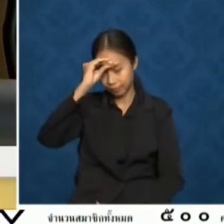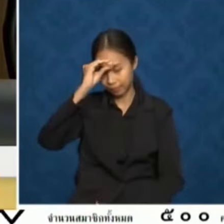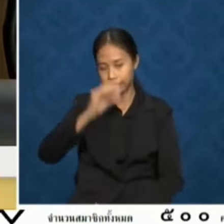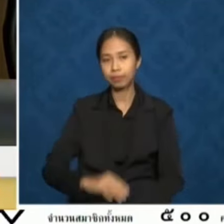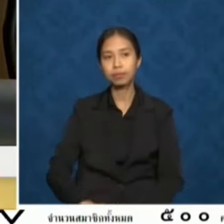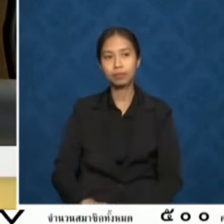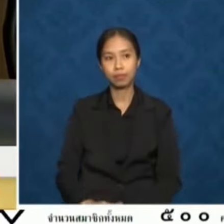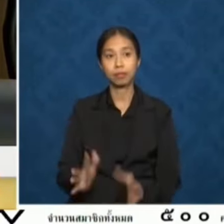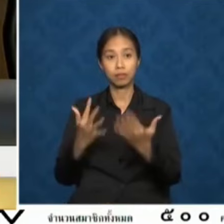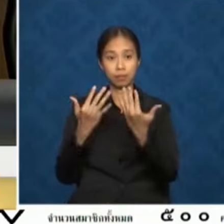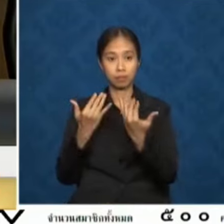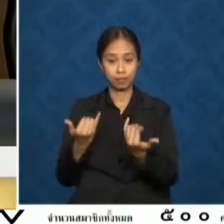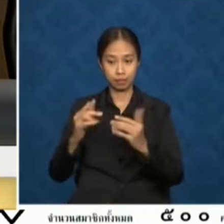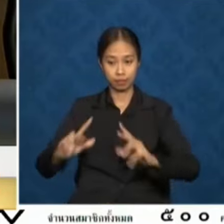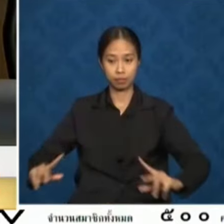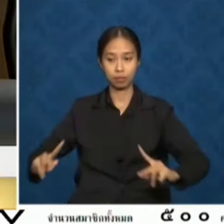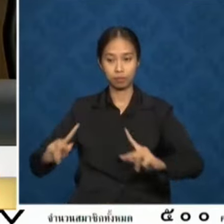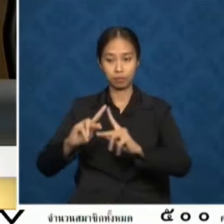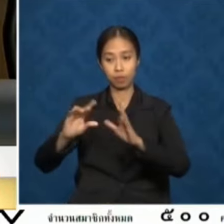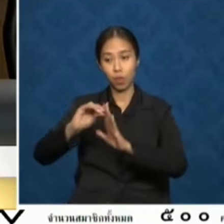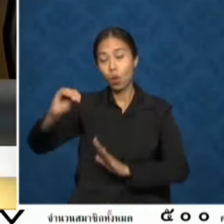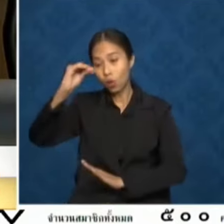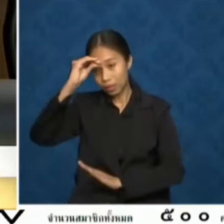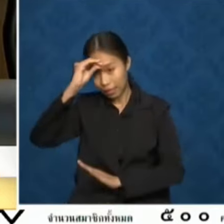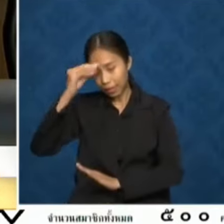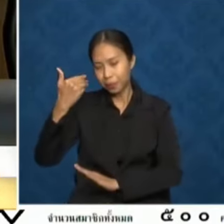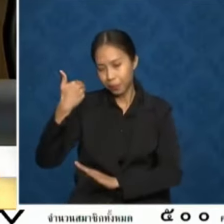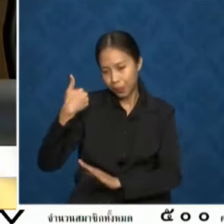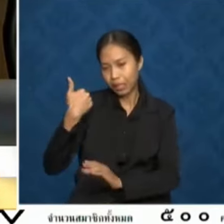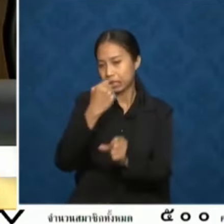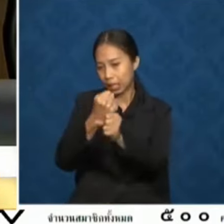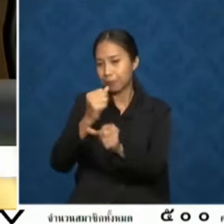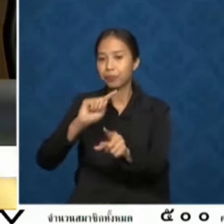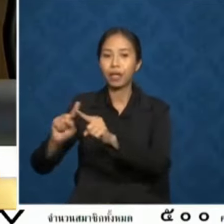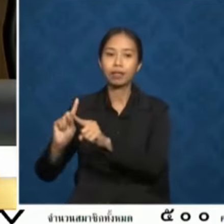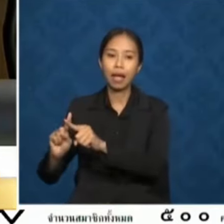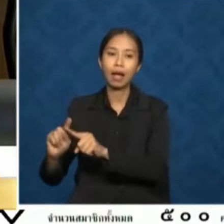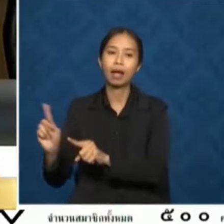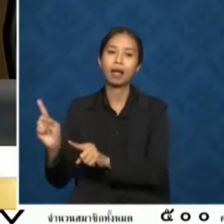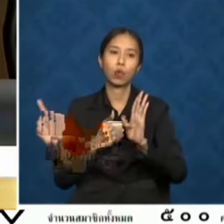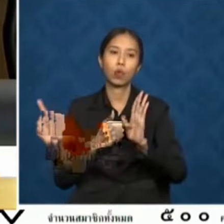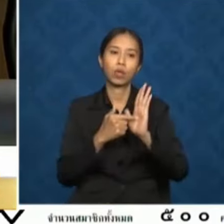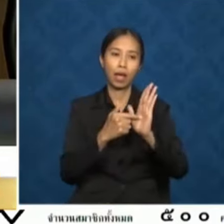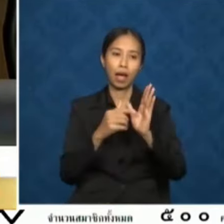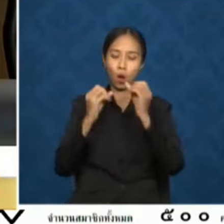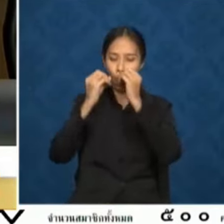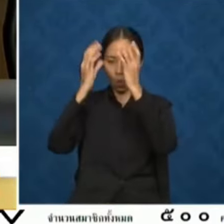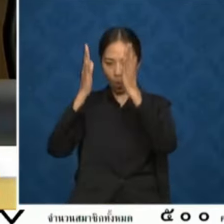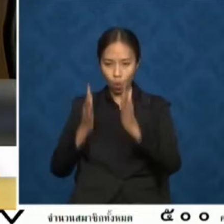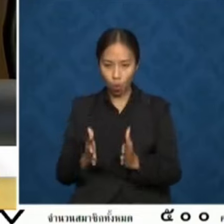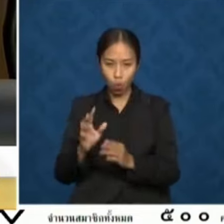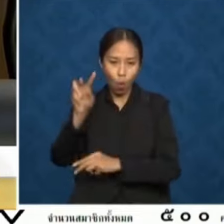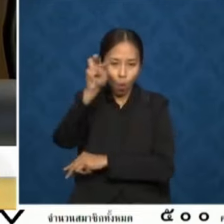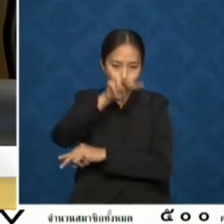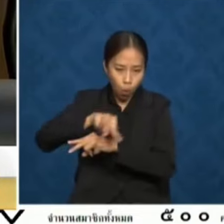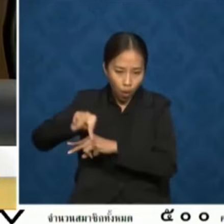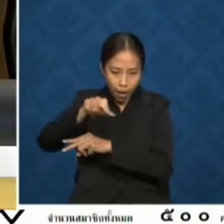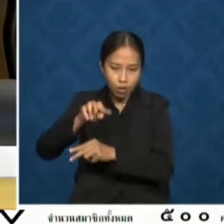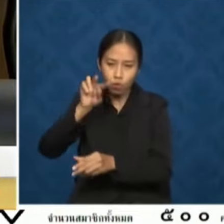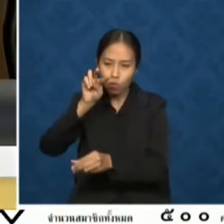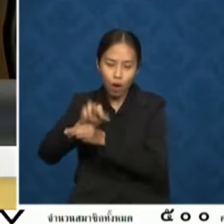านครับวันนี้กระทรวงศึกษาธิการเนี่ยก็สร้างผลงานหลายเรื่องเช่นครูไม่ต้องอยู่เวรมอบครูไว้ครบจำนว